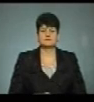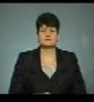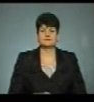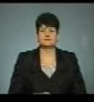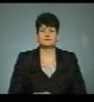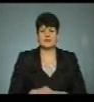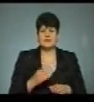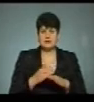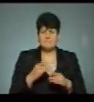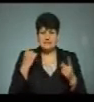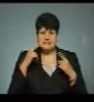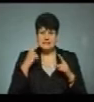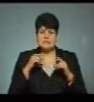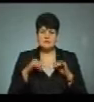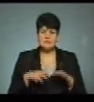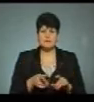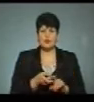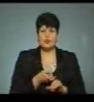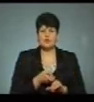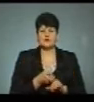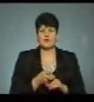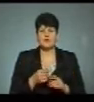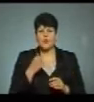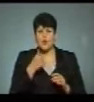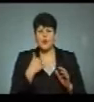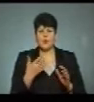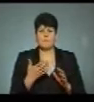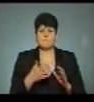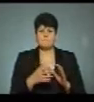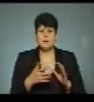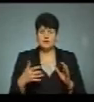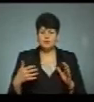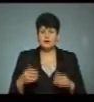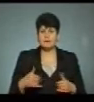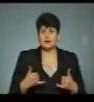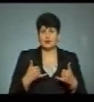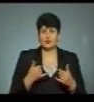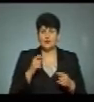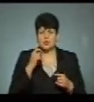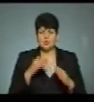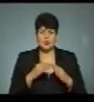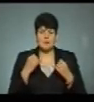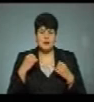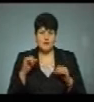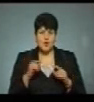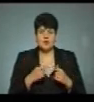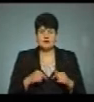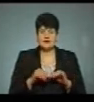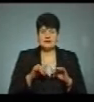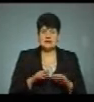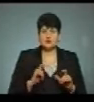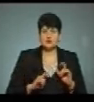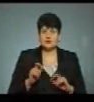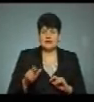Фрагменти мистецьких заходів, приурочених до року Бандури на Тернопільщині, представили в Українському домі «Перемога». Організували захід студенти